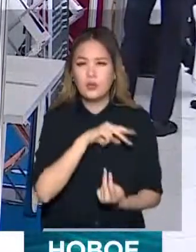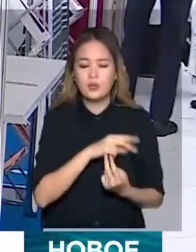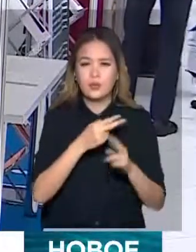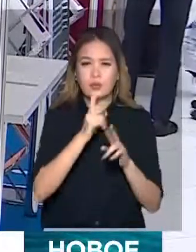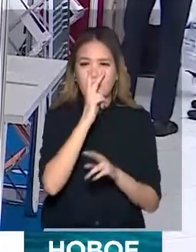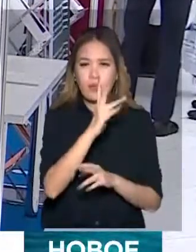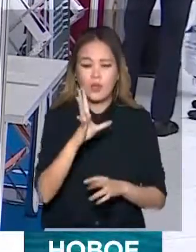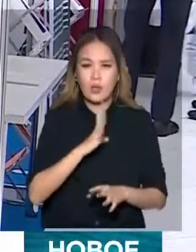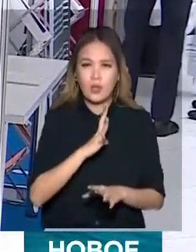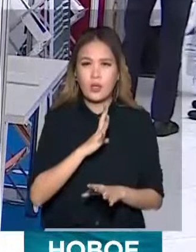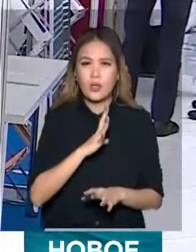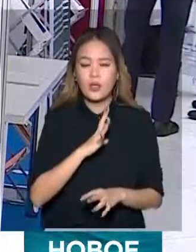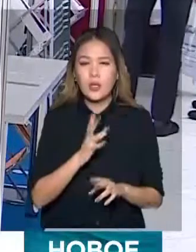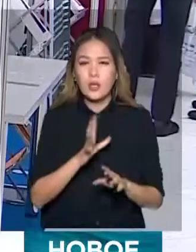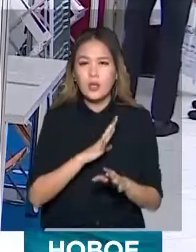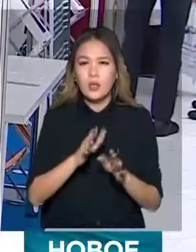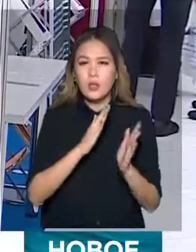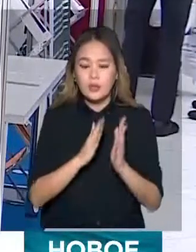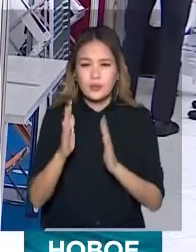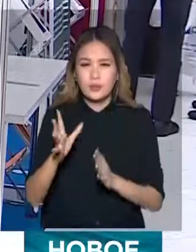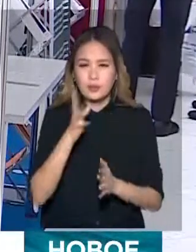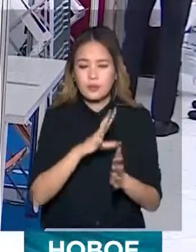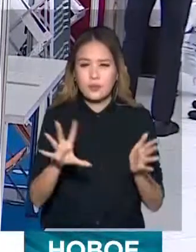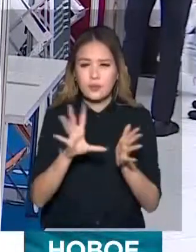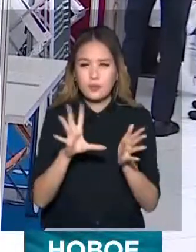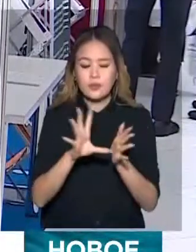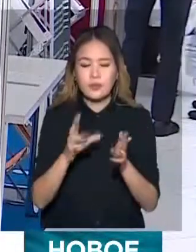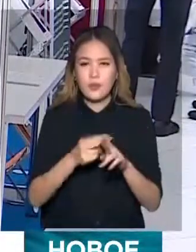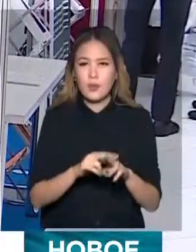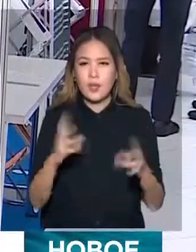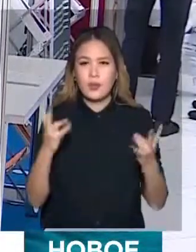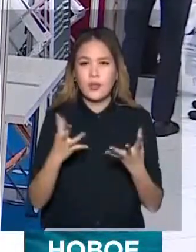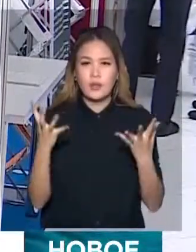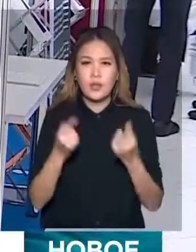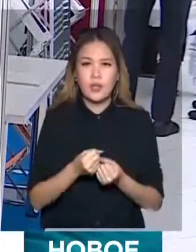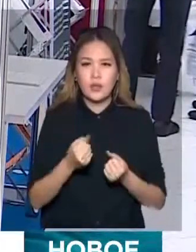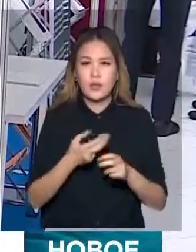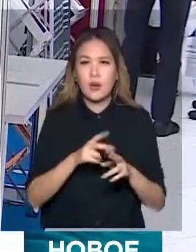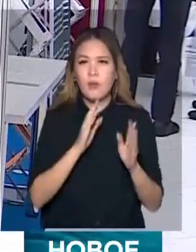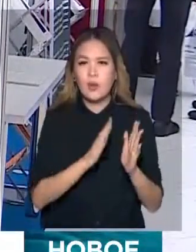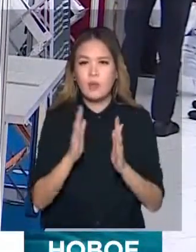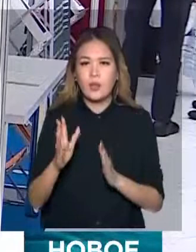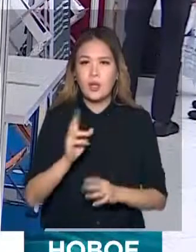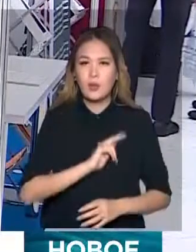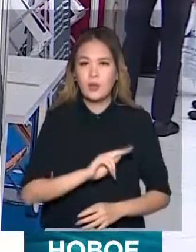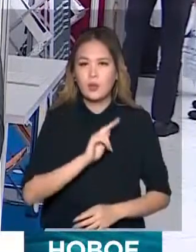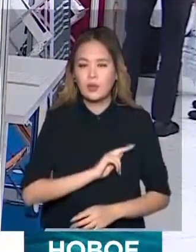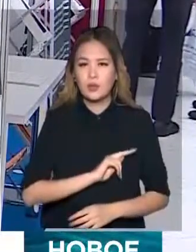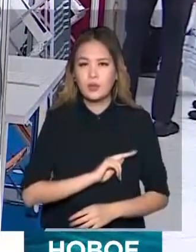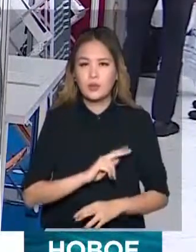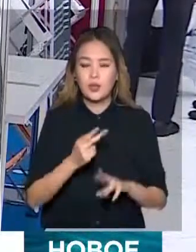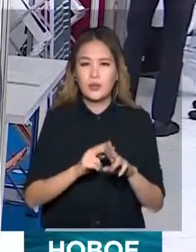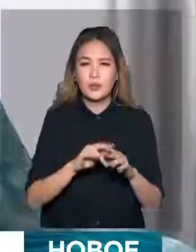работа. А современные технологии позволяют проводить обработку,